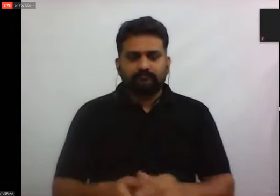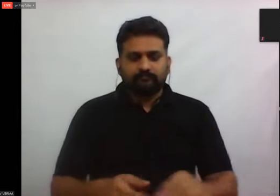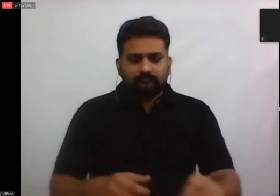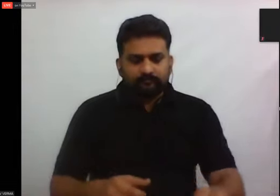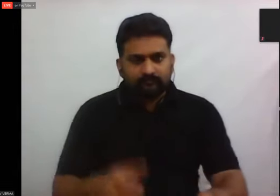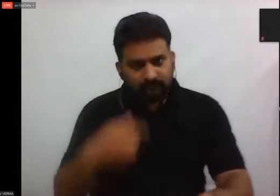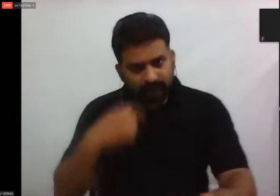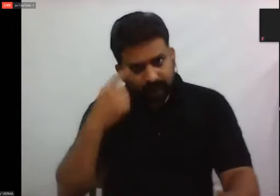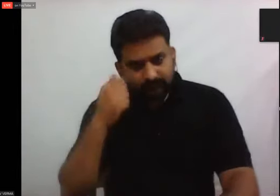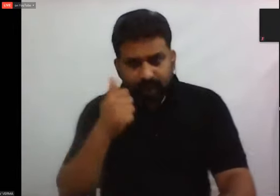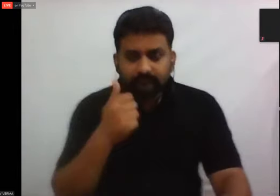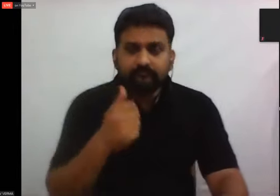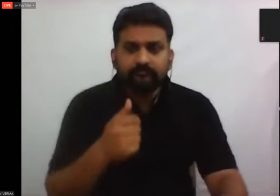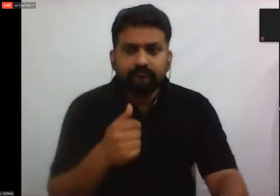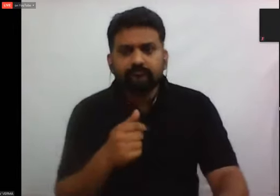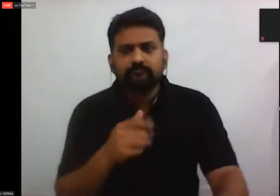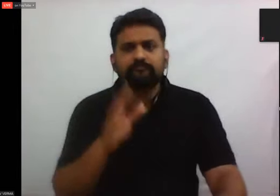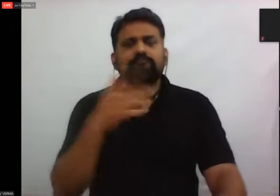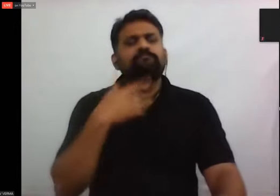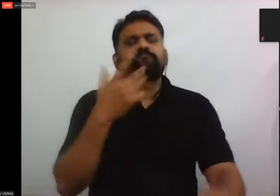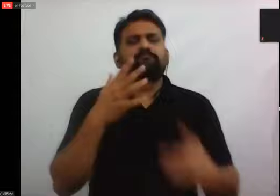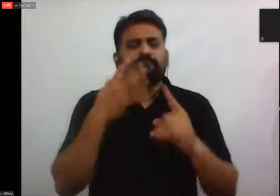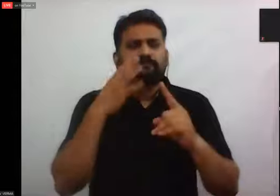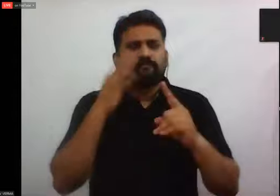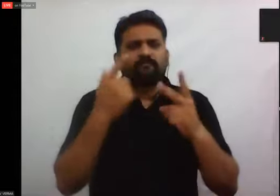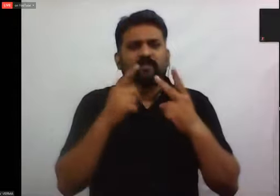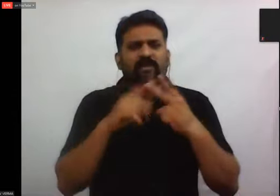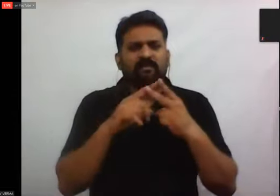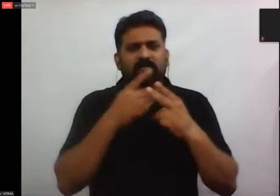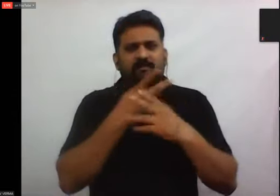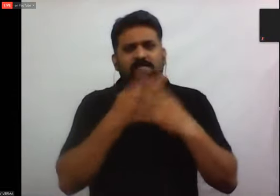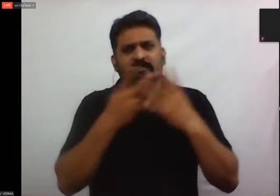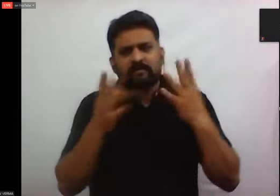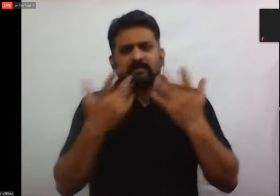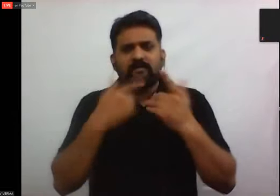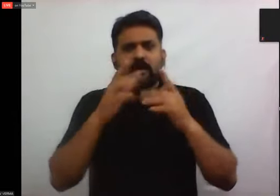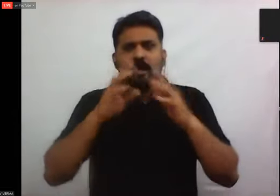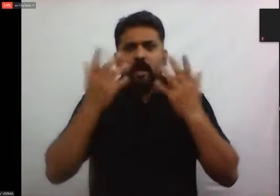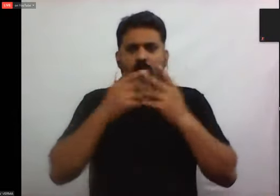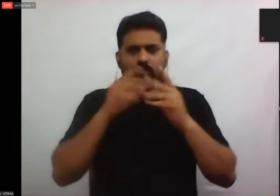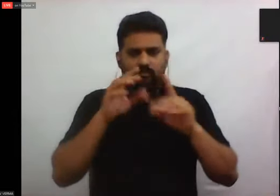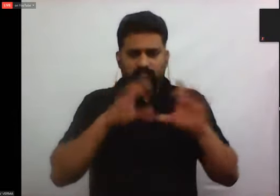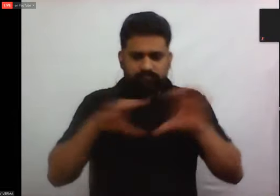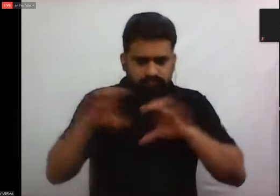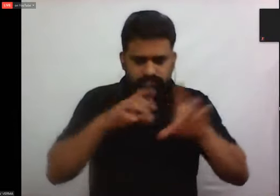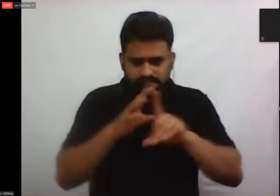मैम व्हाट आर द फैक्टर्स विच अफेक्ट्स द रिजल्ट ऑफ फंक्शनल असेसमेंट